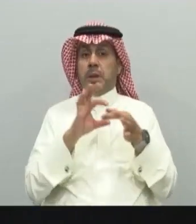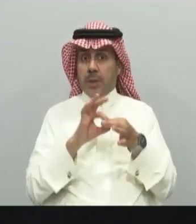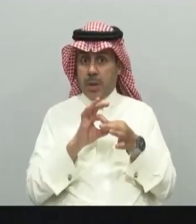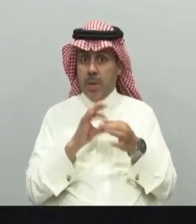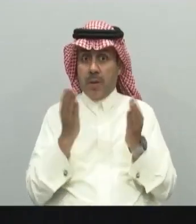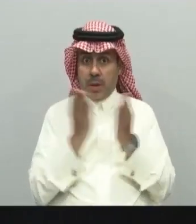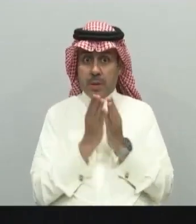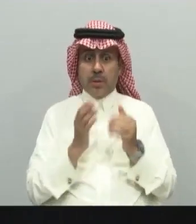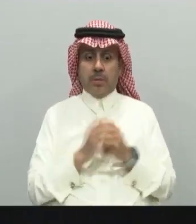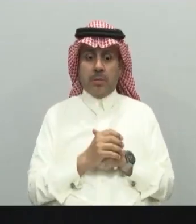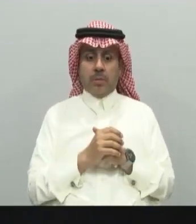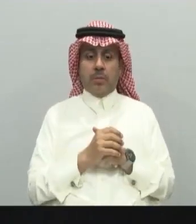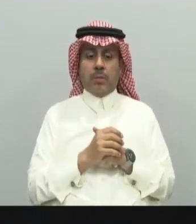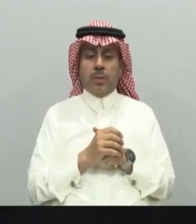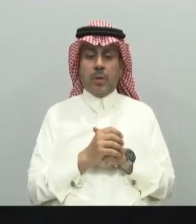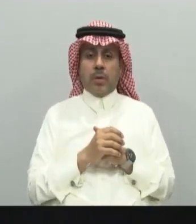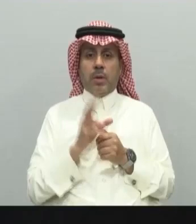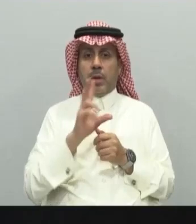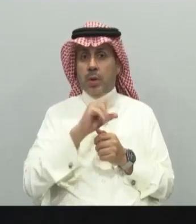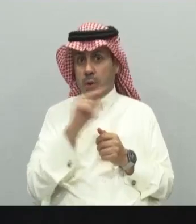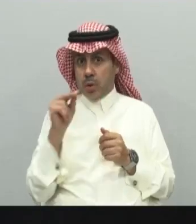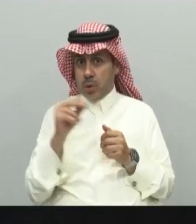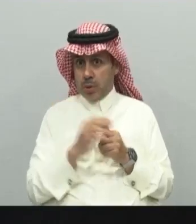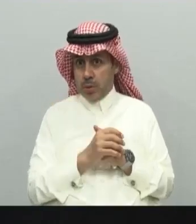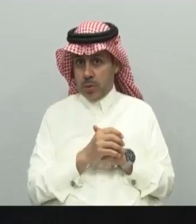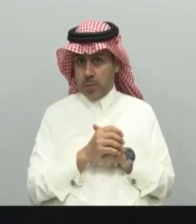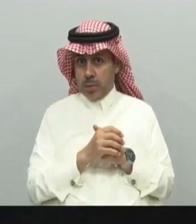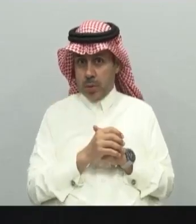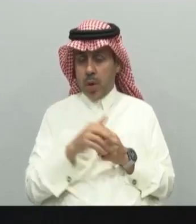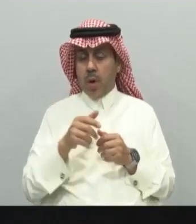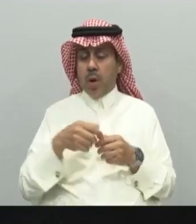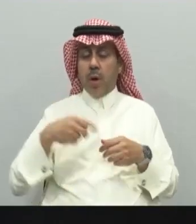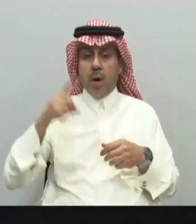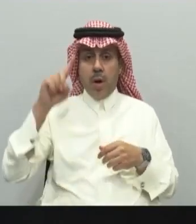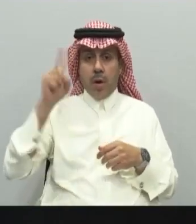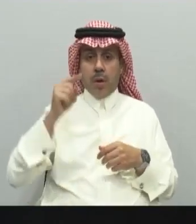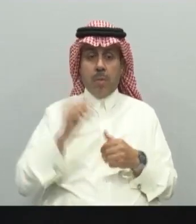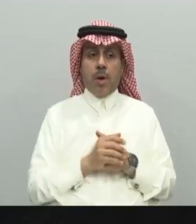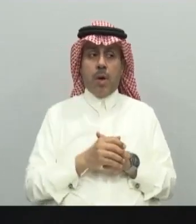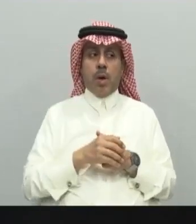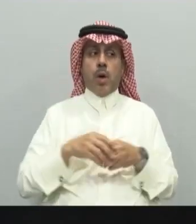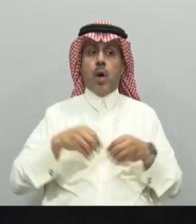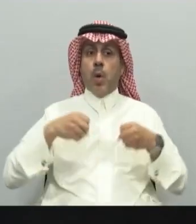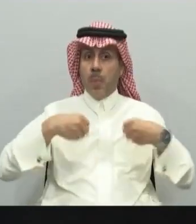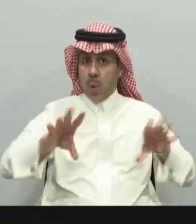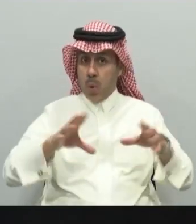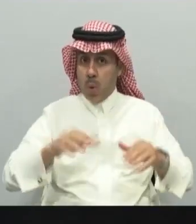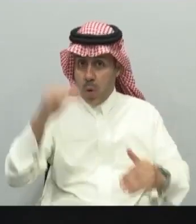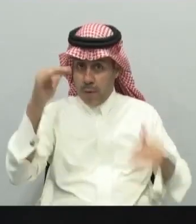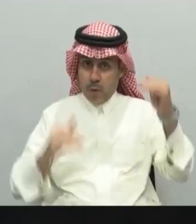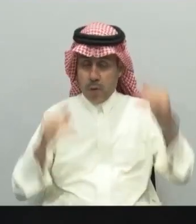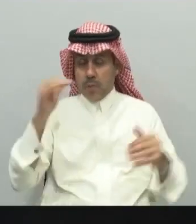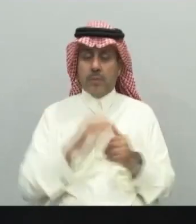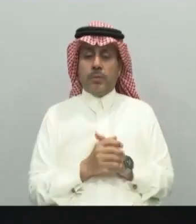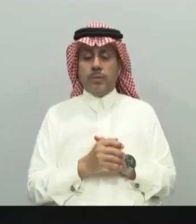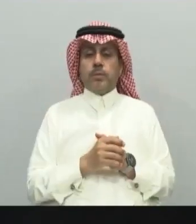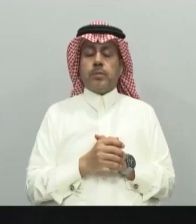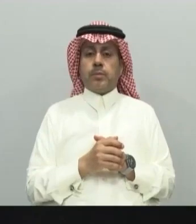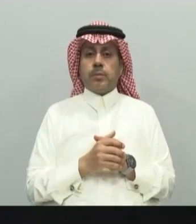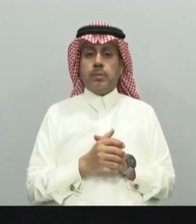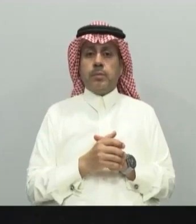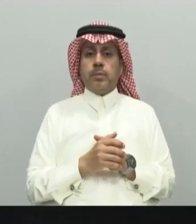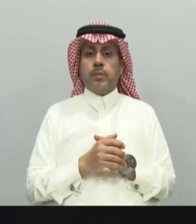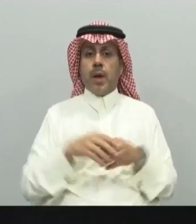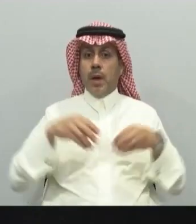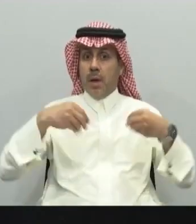الدرس وصور ربى البيوع وكذلك الفروقات بينه وبين